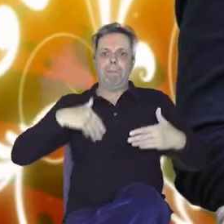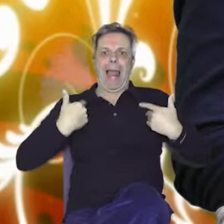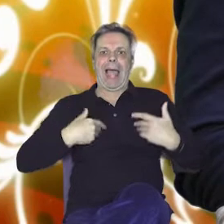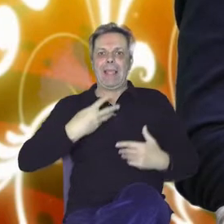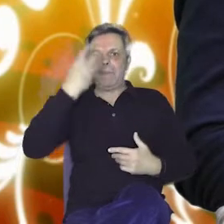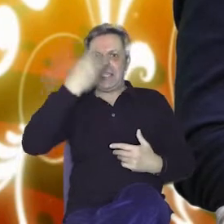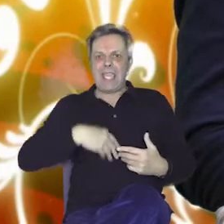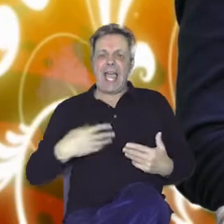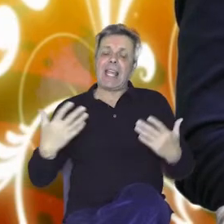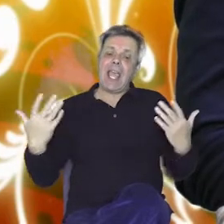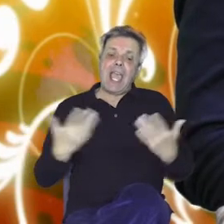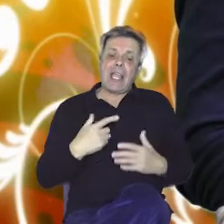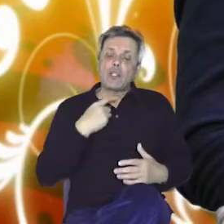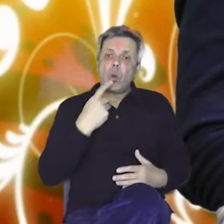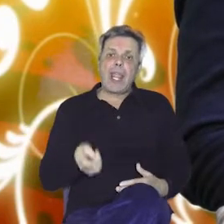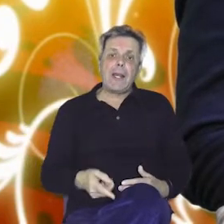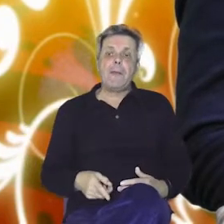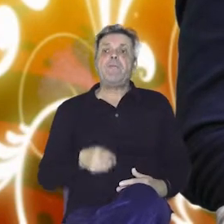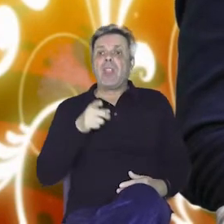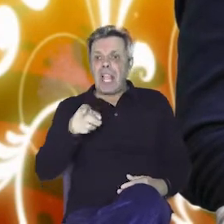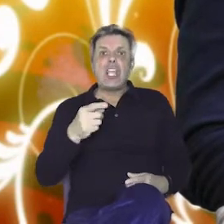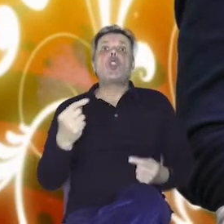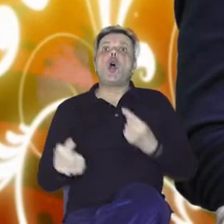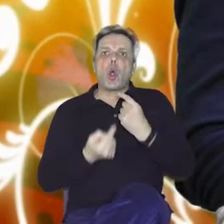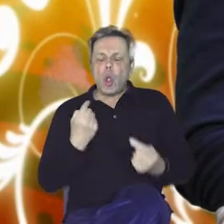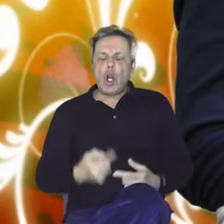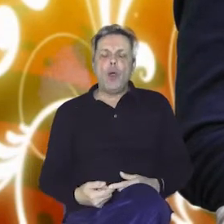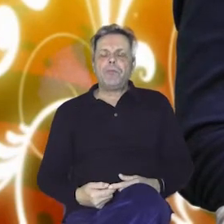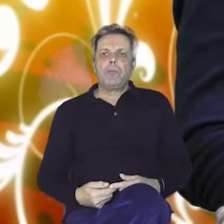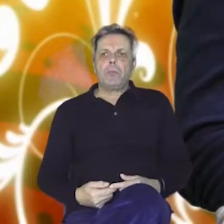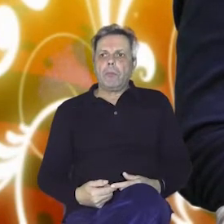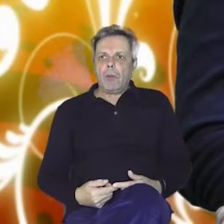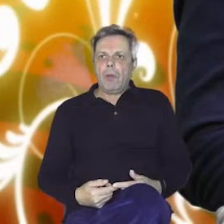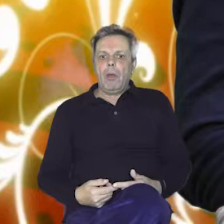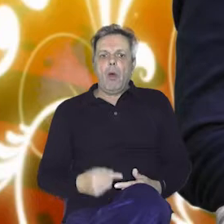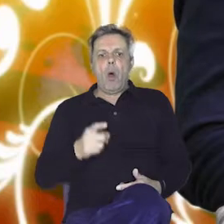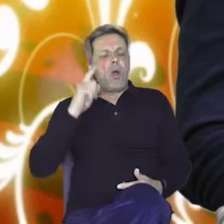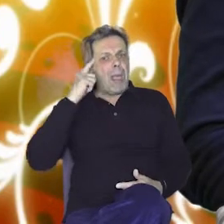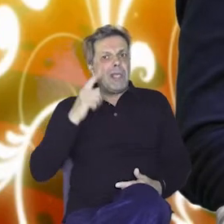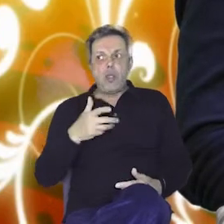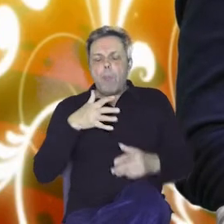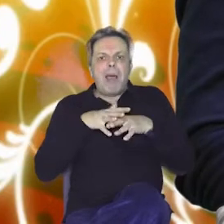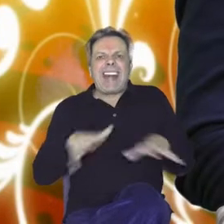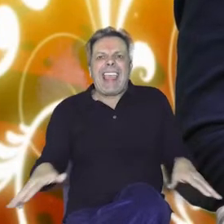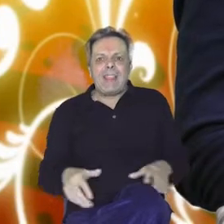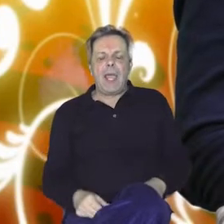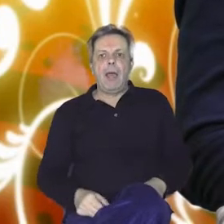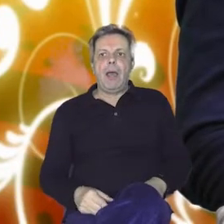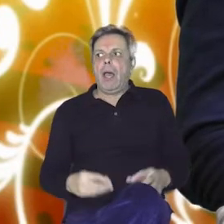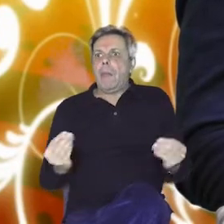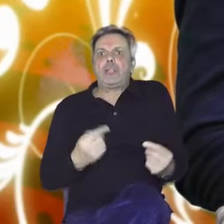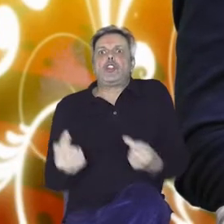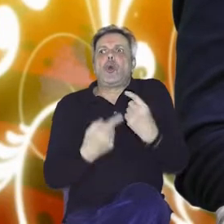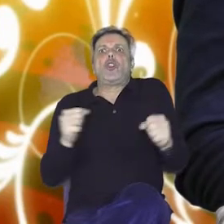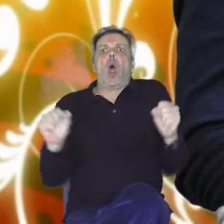ga rekli da se dogodilo nešto i počeli govoriti, on je mislio neka tragedija, nešto se dogodilo